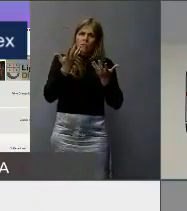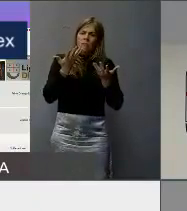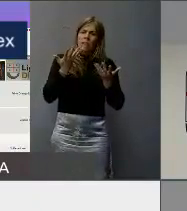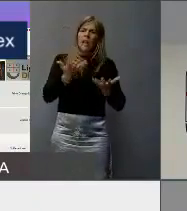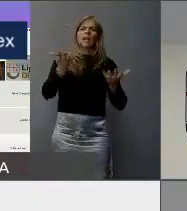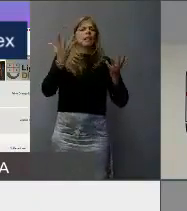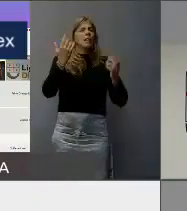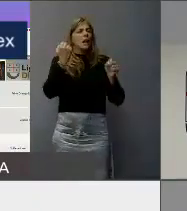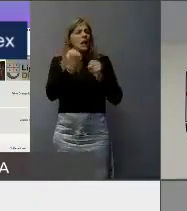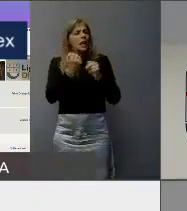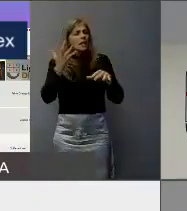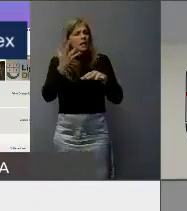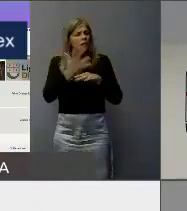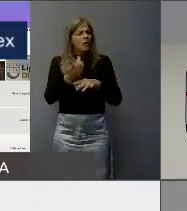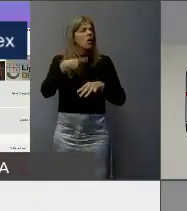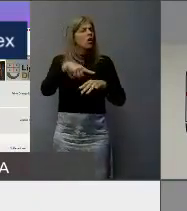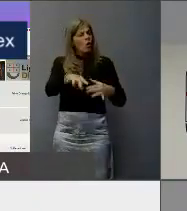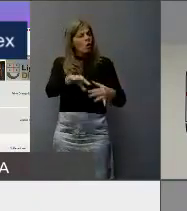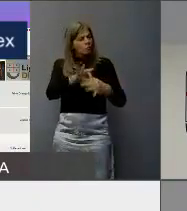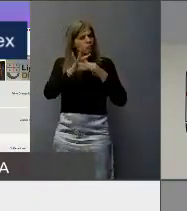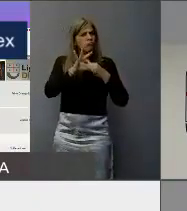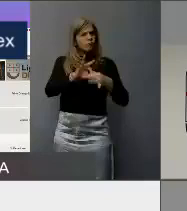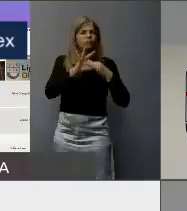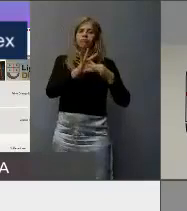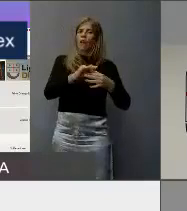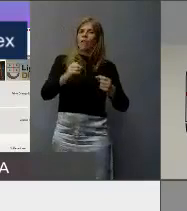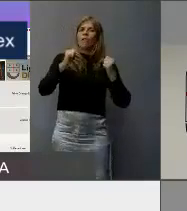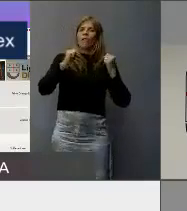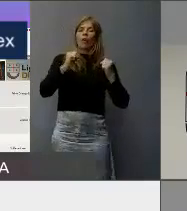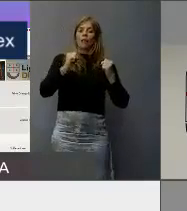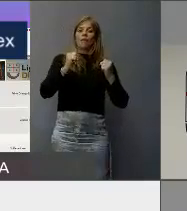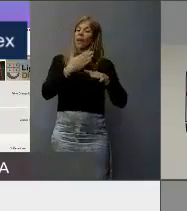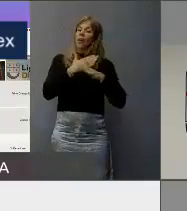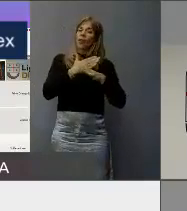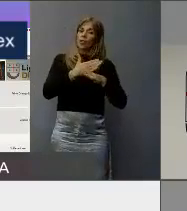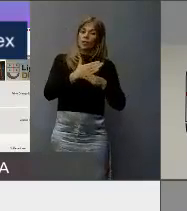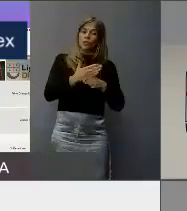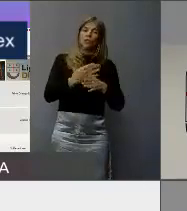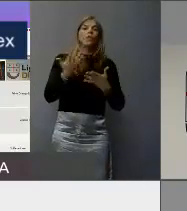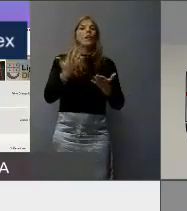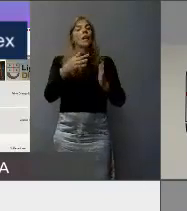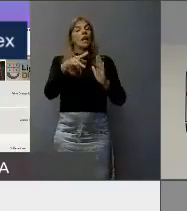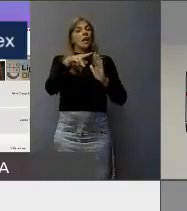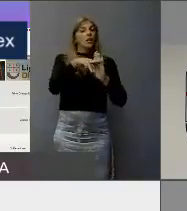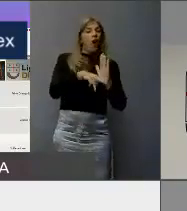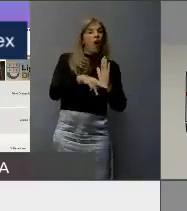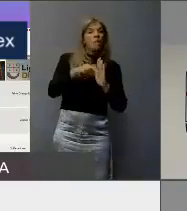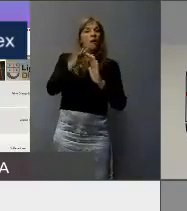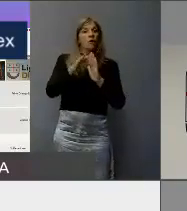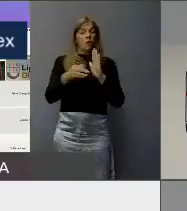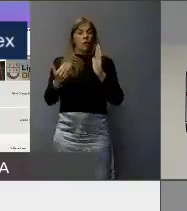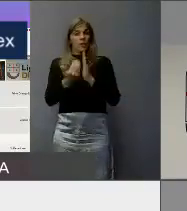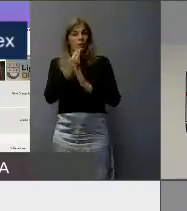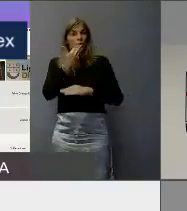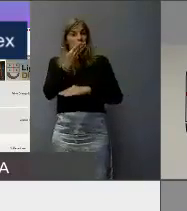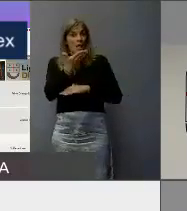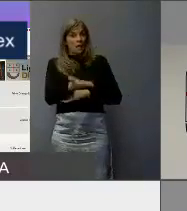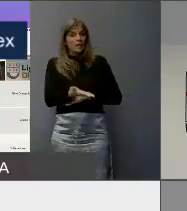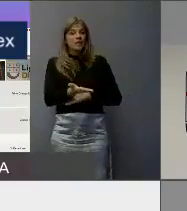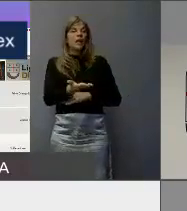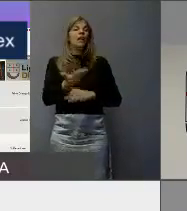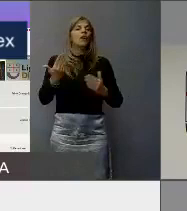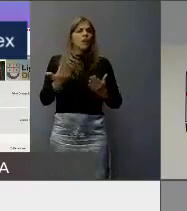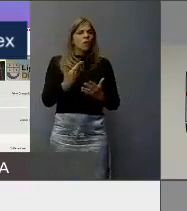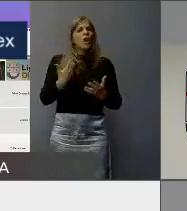noi sposiamo totalmente e condividiamo con tale nuovo regolamento abbiamo quindi da oggi uno strumento in più per